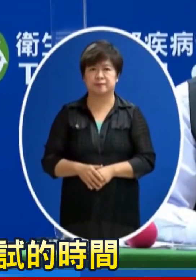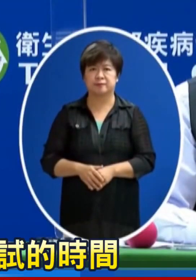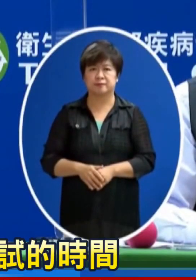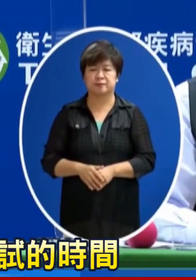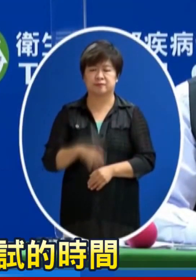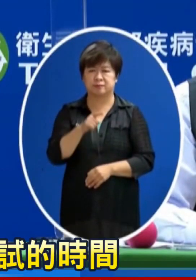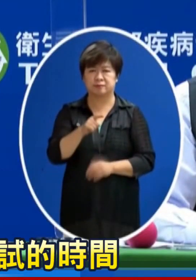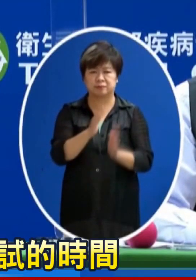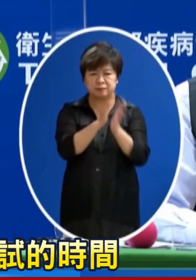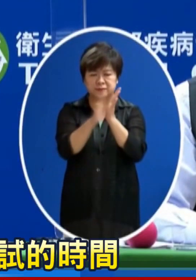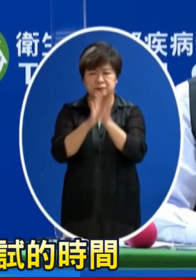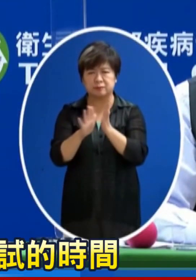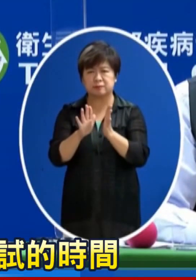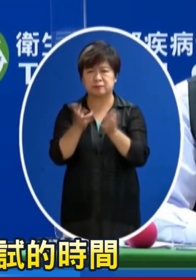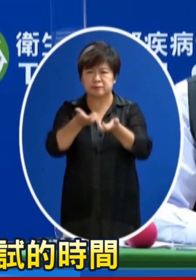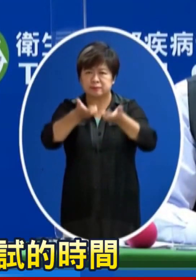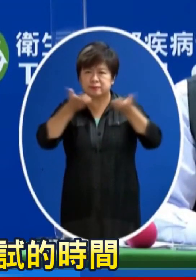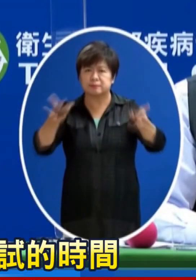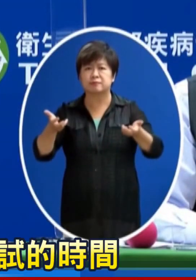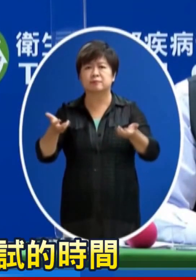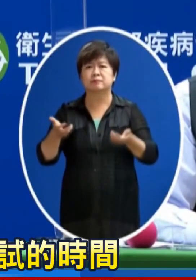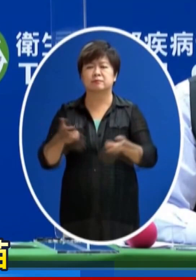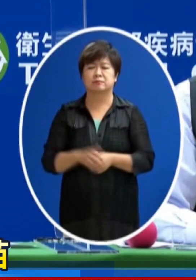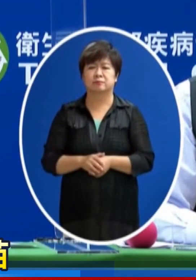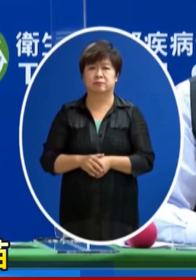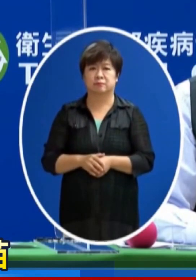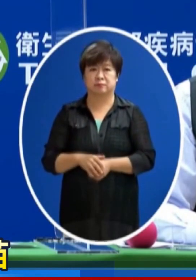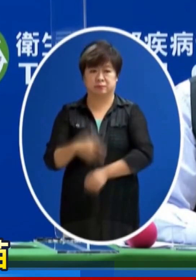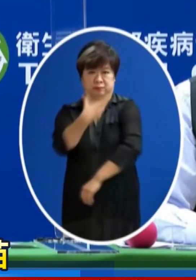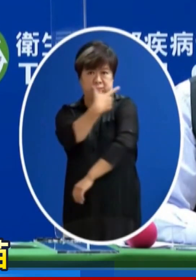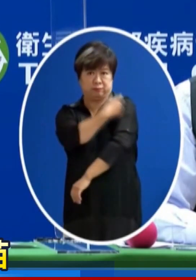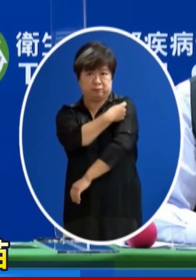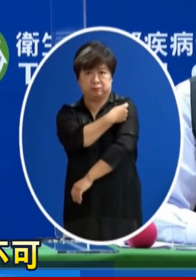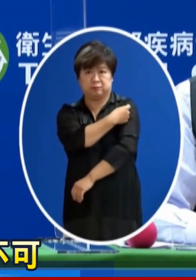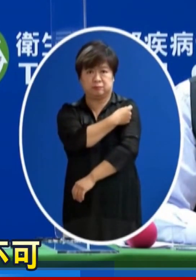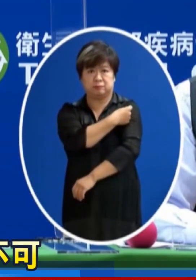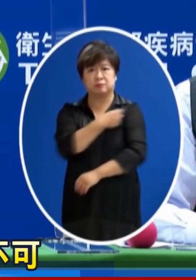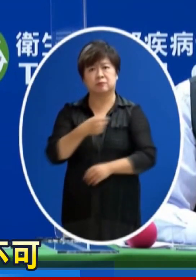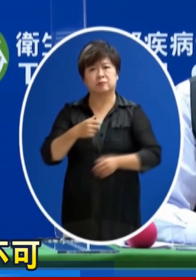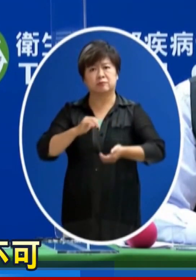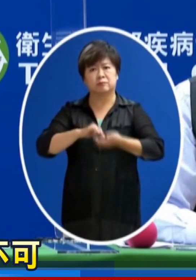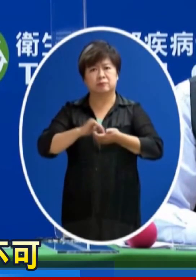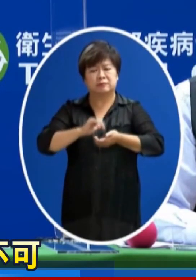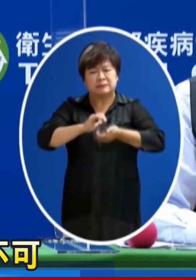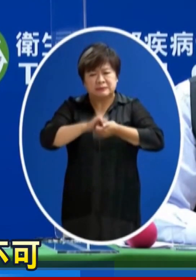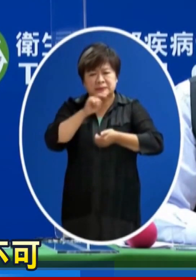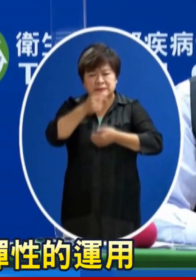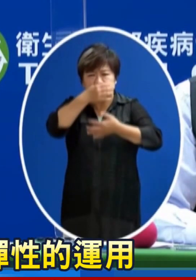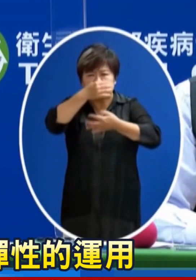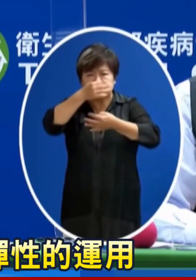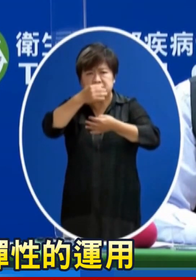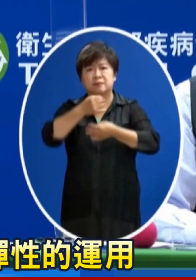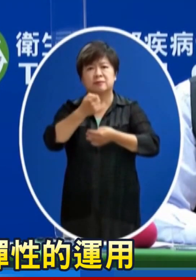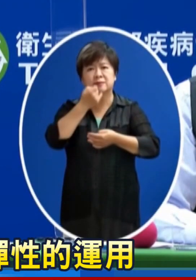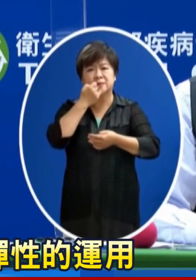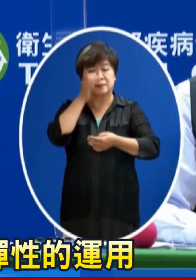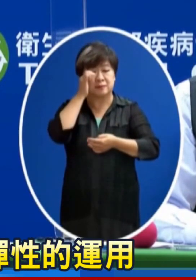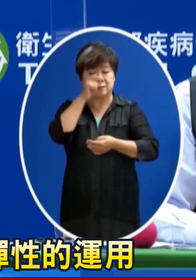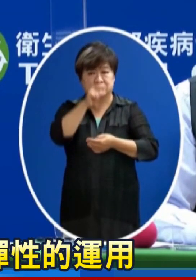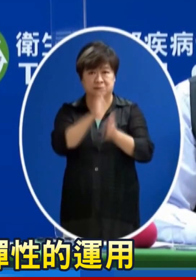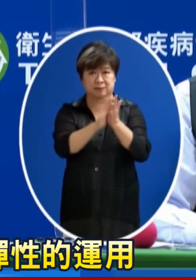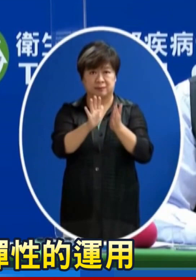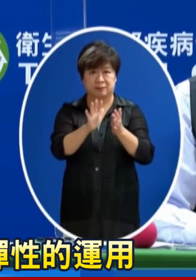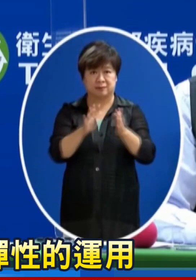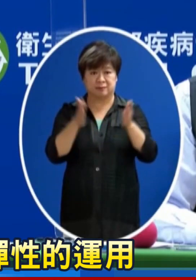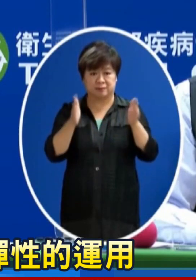免影响到学生考试的时间，因为这个打疫苗也不是说是非这一天不可，但是可以有一段时